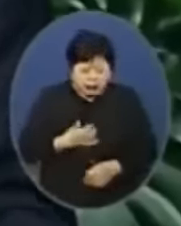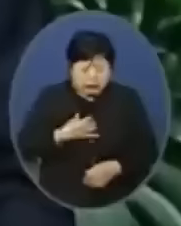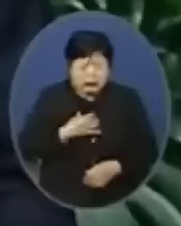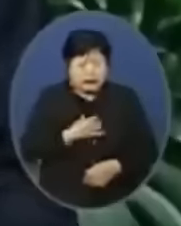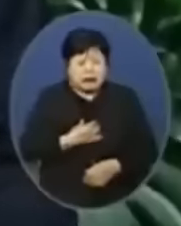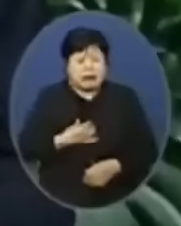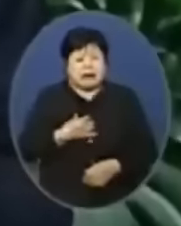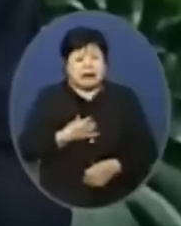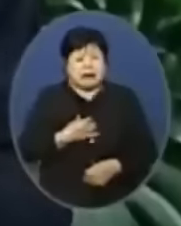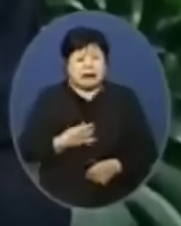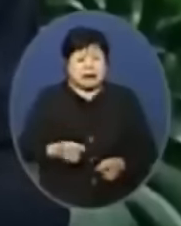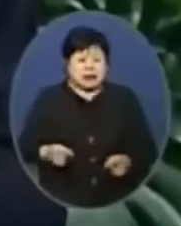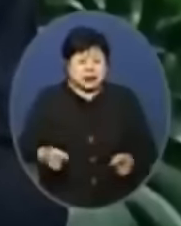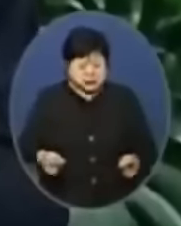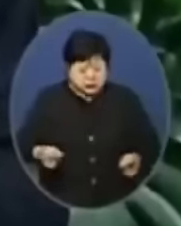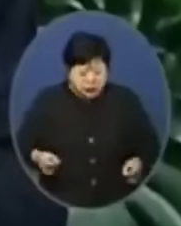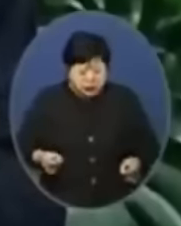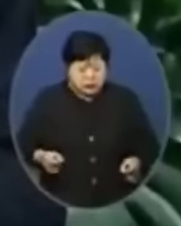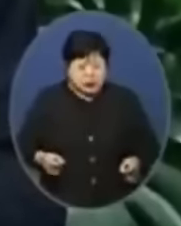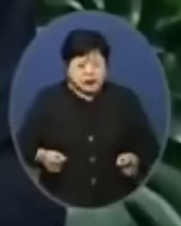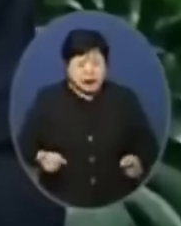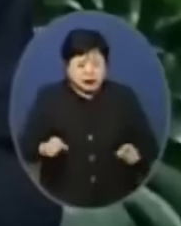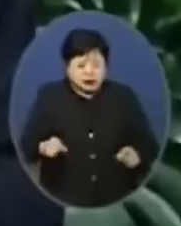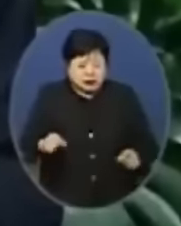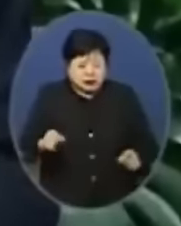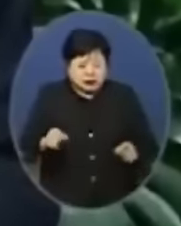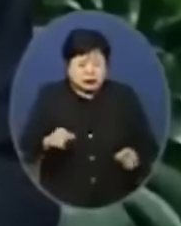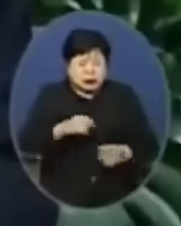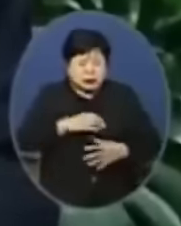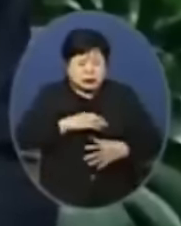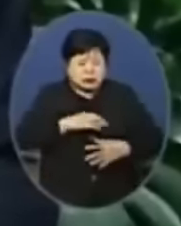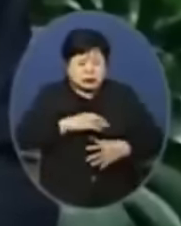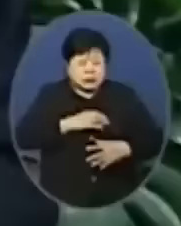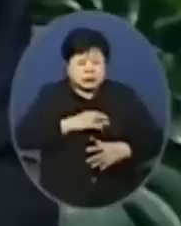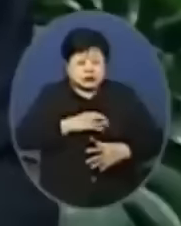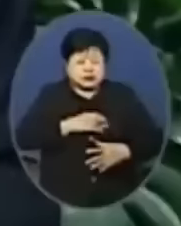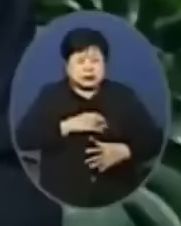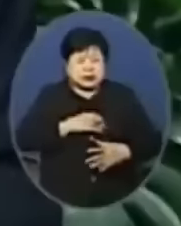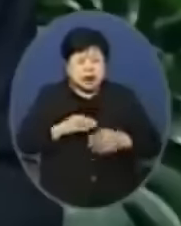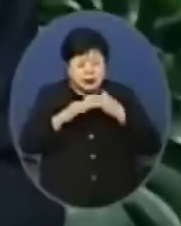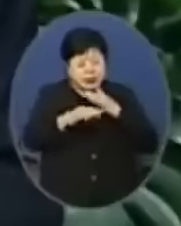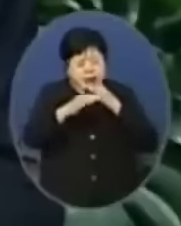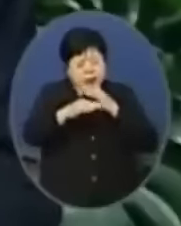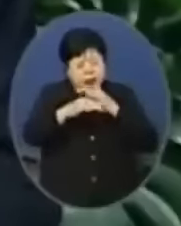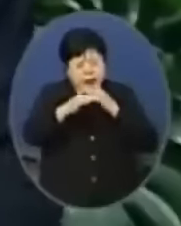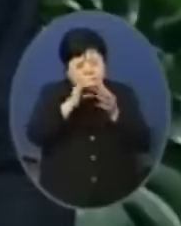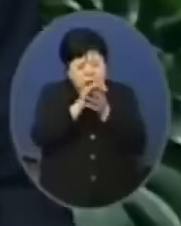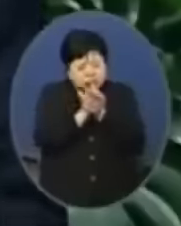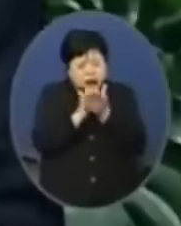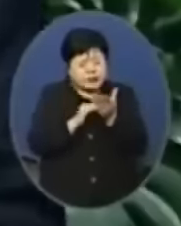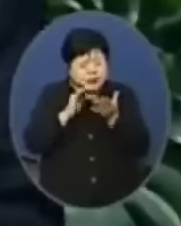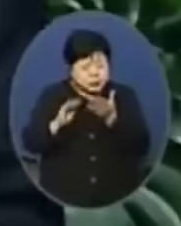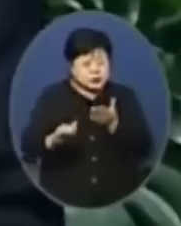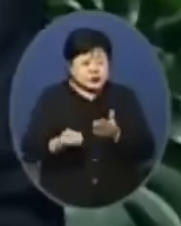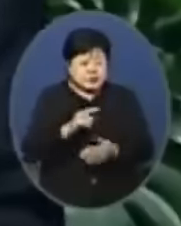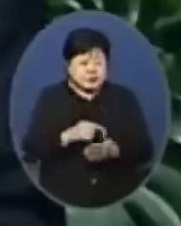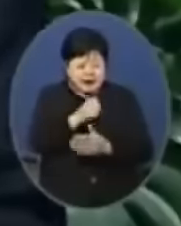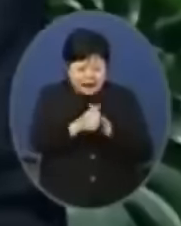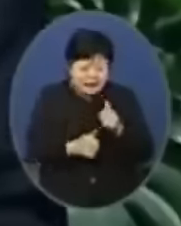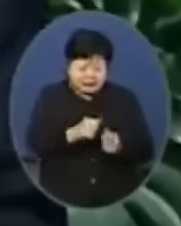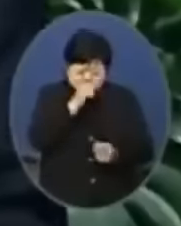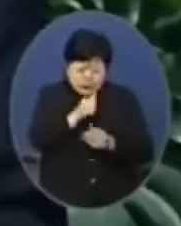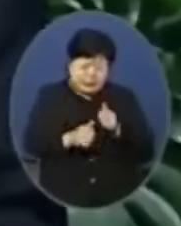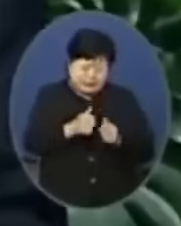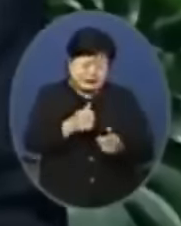그래서 서랍을 열어가니까 손이 떨려서 서랍을 열 수가 없어요. 그럼 막 방언 기도를 하고 난 다음에 그 마음속에 하나님은